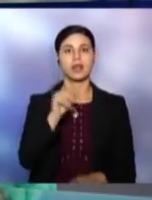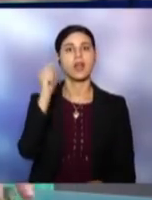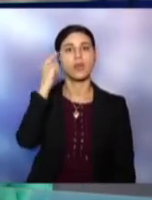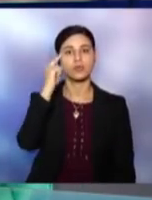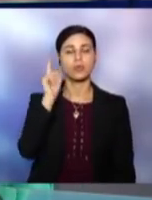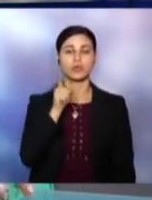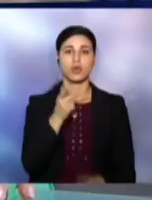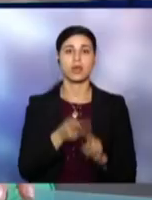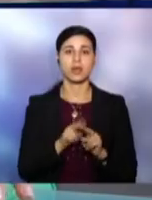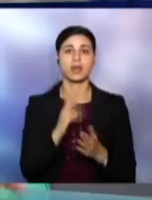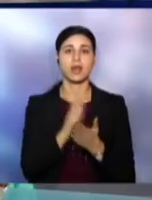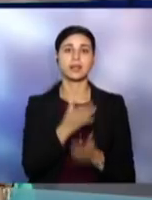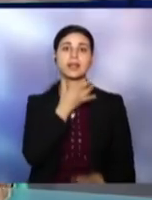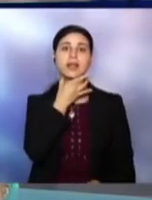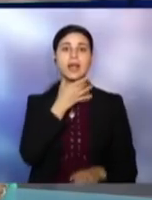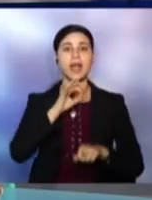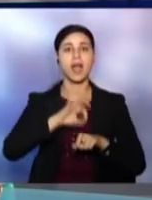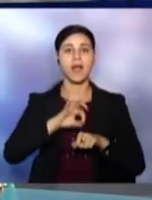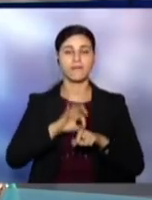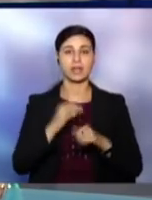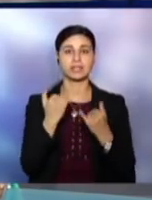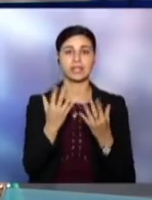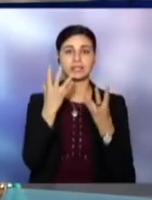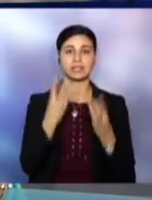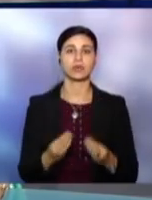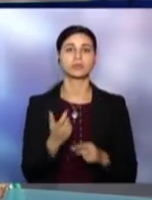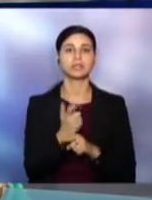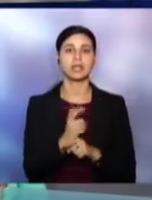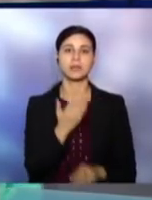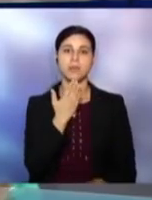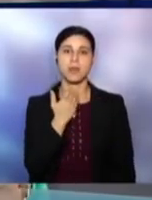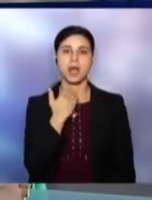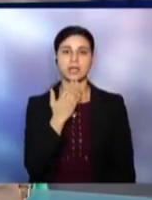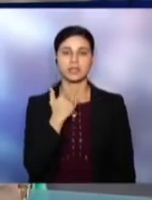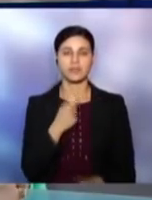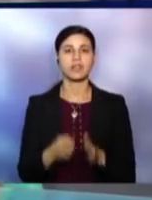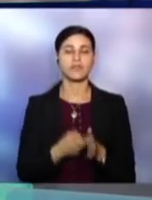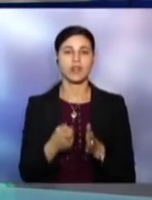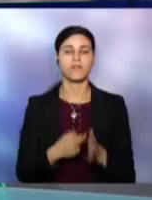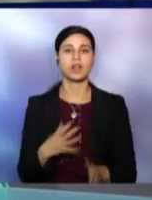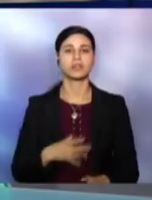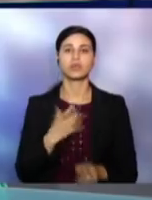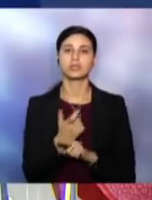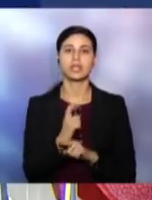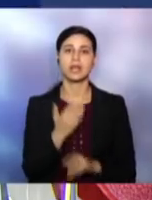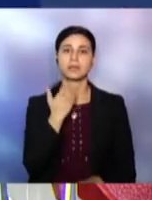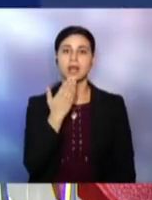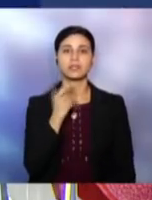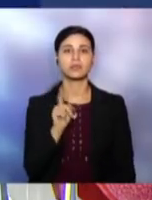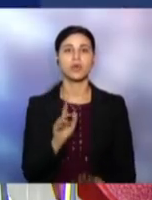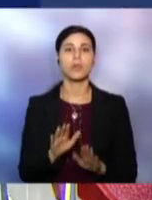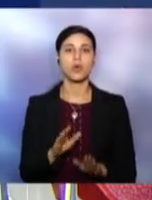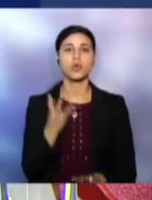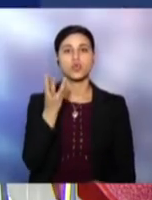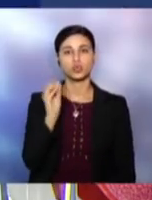არის სტრეპტოკოკული ინფექცია და დღესდღეობით ძალიან ესეთი მარტივი კვლევაც არსებობს, ძალიან მარტივი იმისთვის, რომ მხოლოდ თქვათ